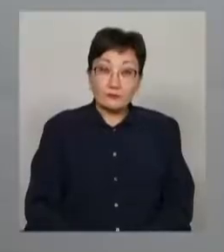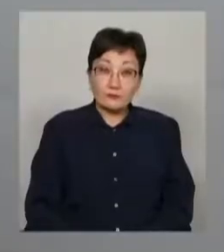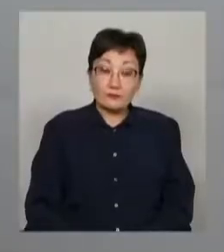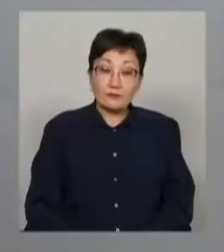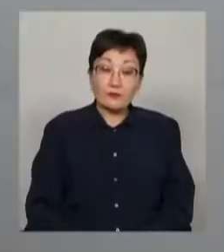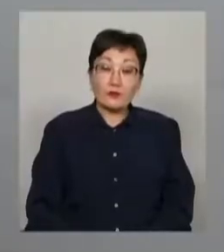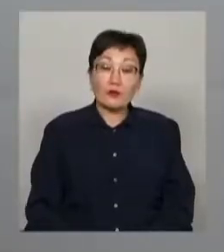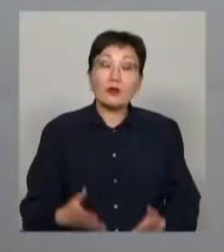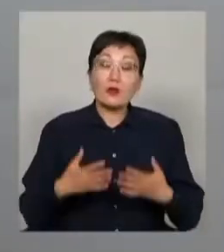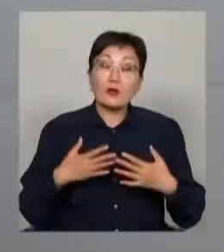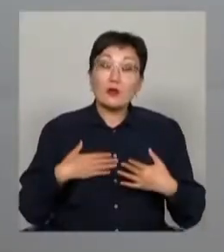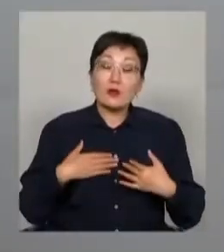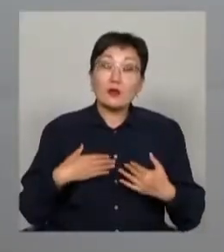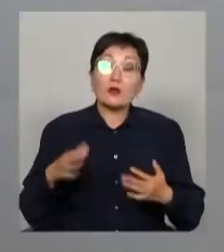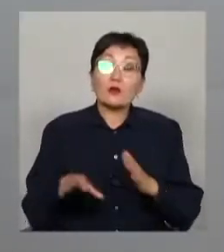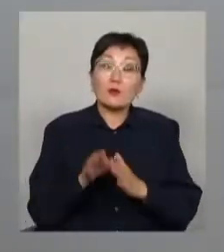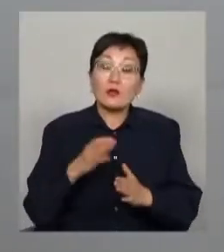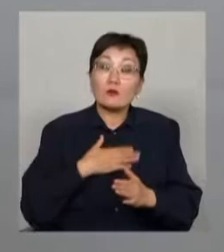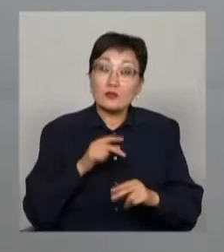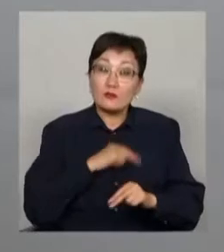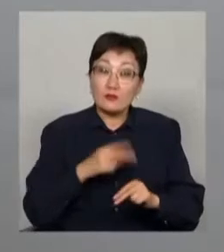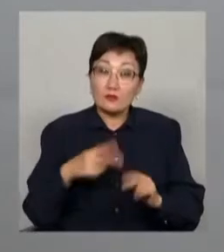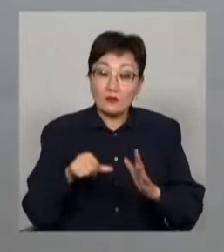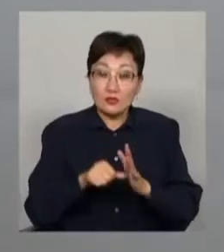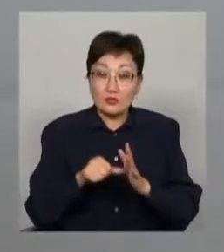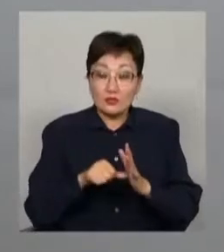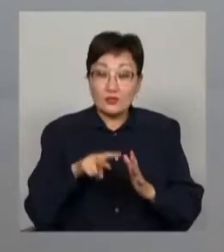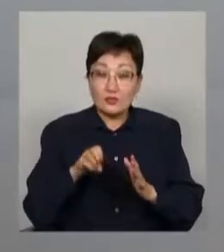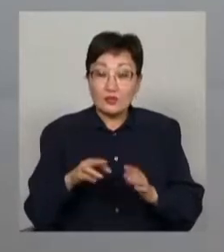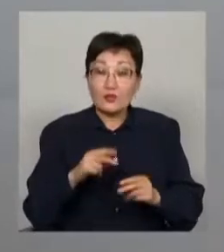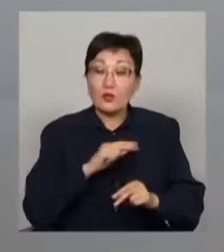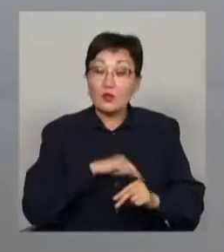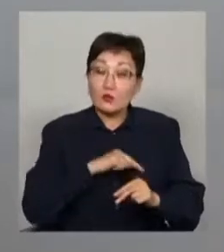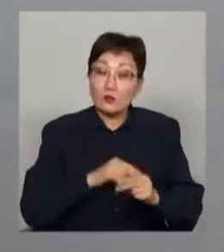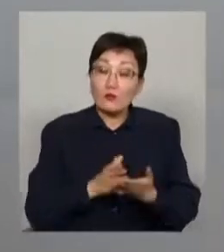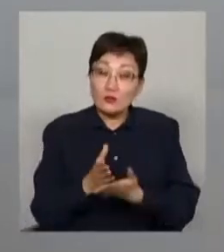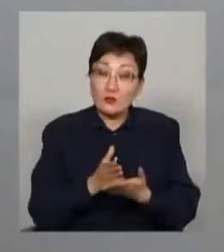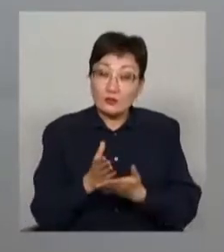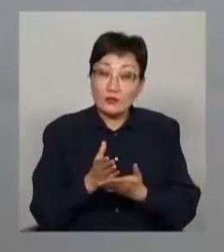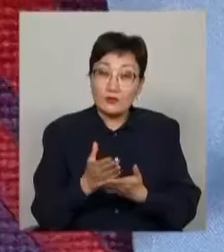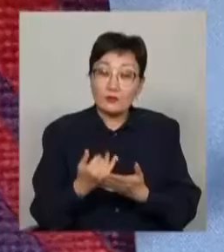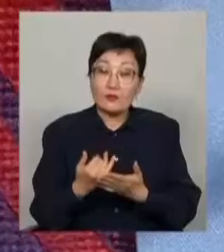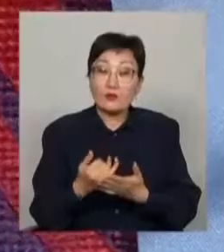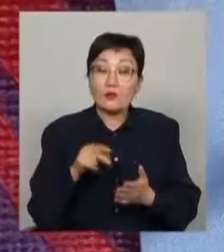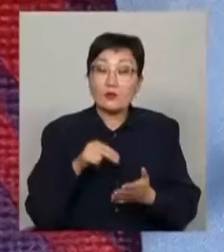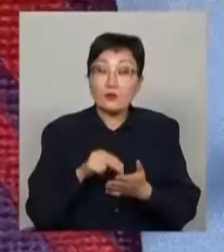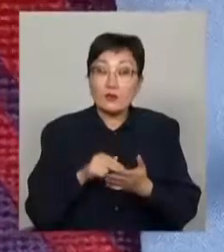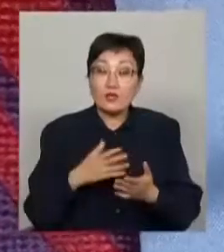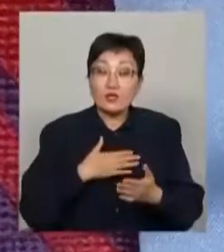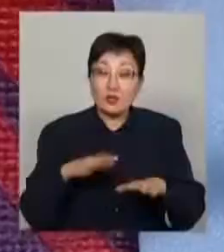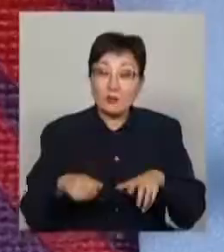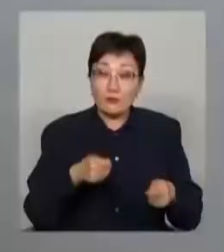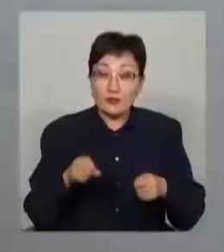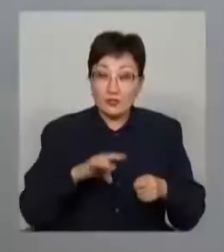Оценка моего труда за 26 лет трудового стажа оценена нашим президентом Республики Казахстан.